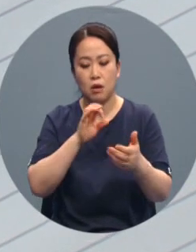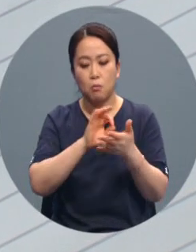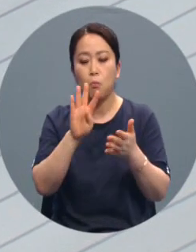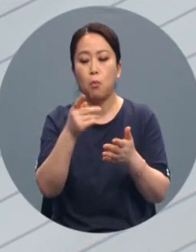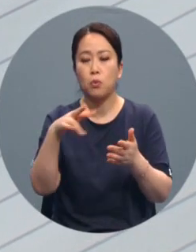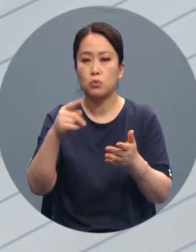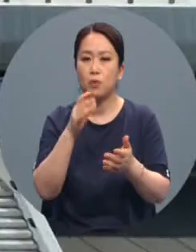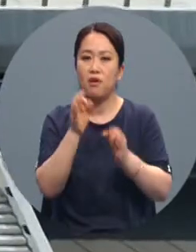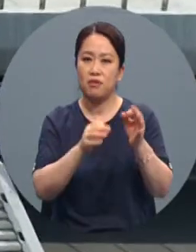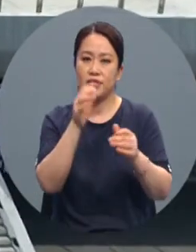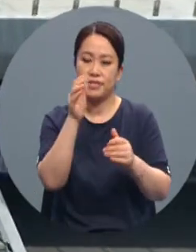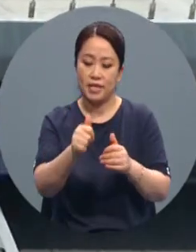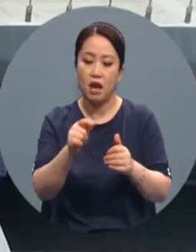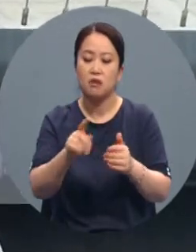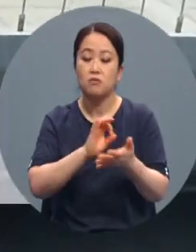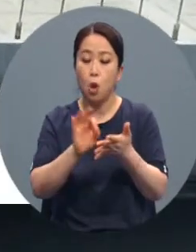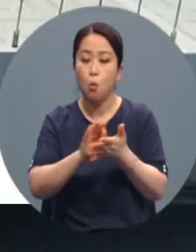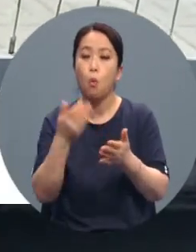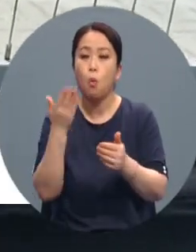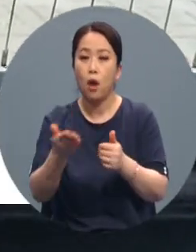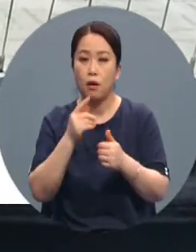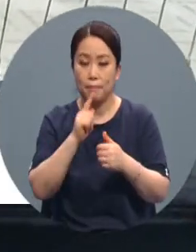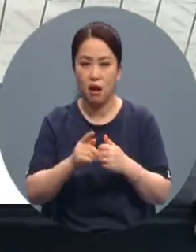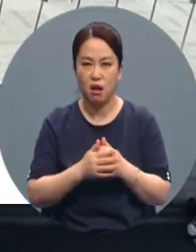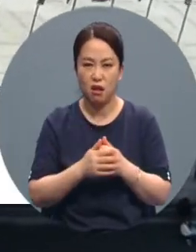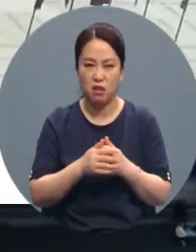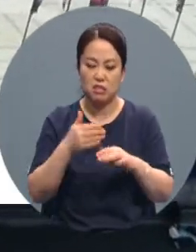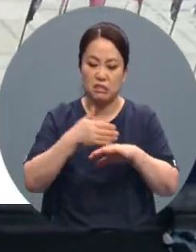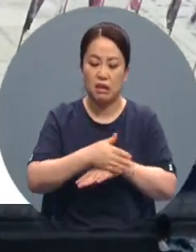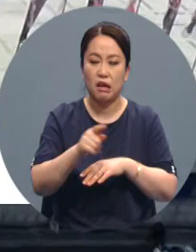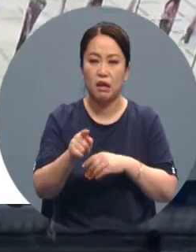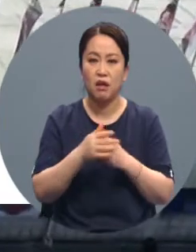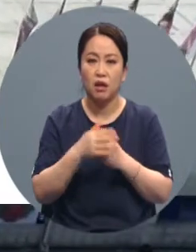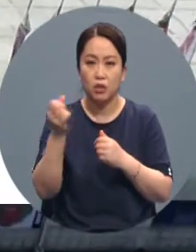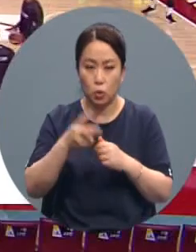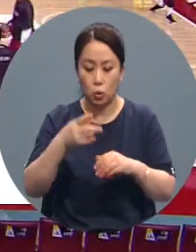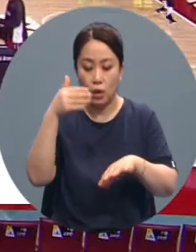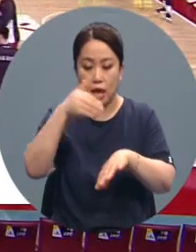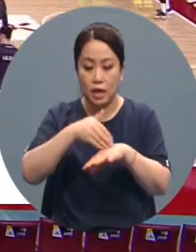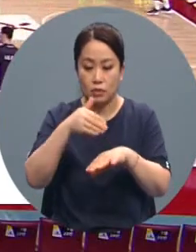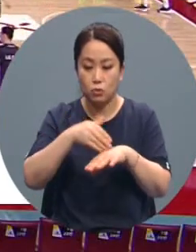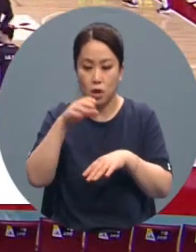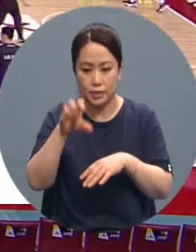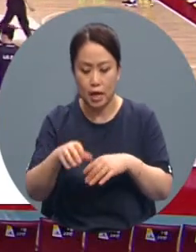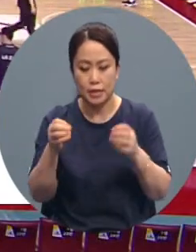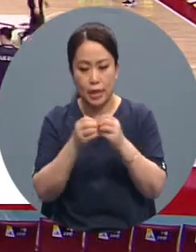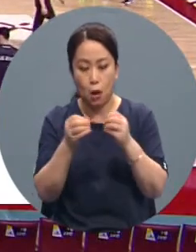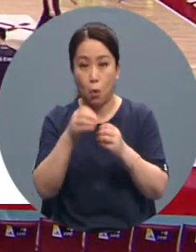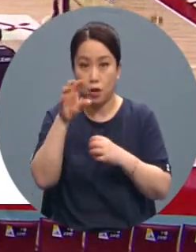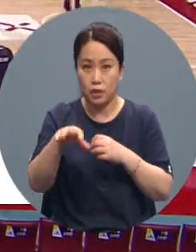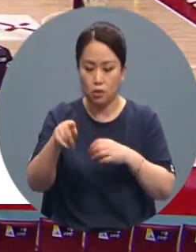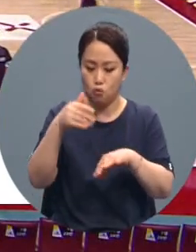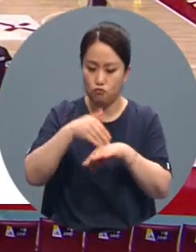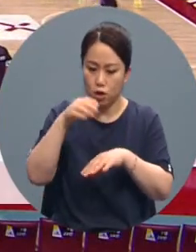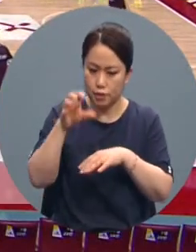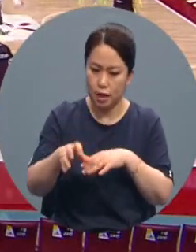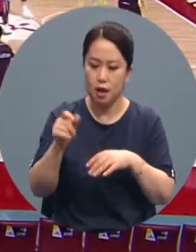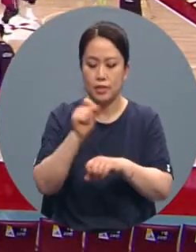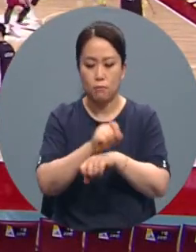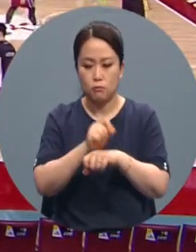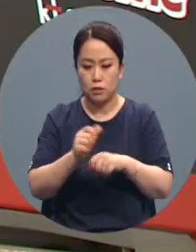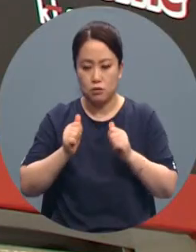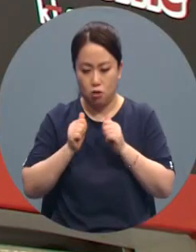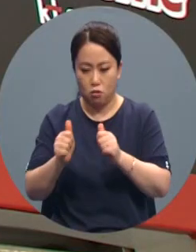했습니다. 지난해 창원에 정착한 LG 세이커스의 훈련장과 사무실 마련 등을 적극 지원한 창원시와